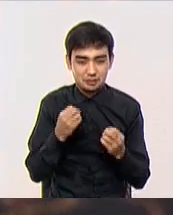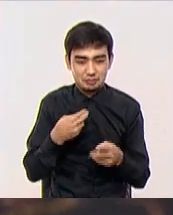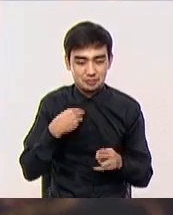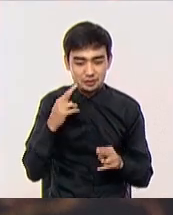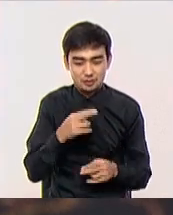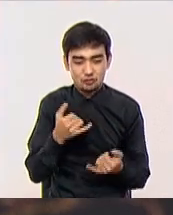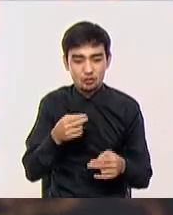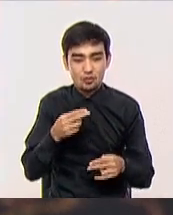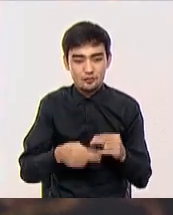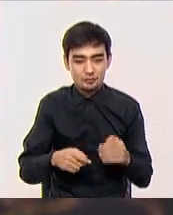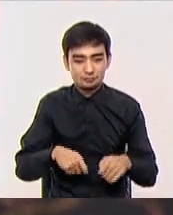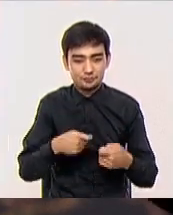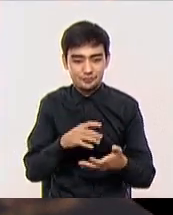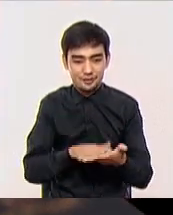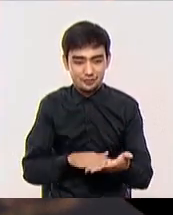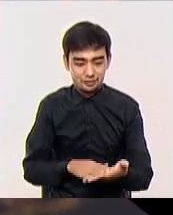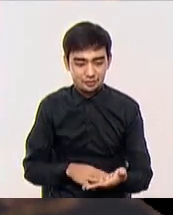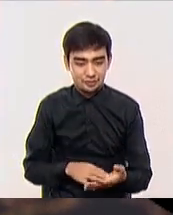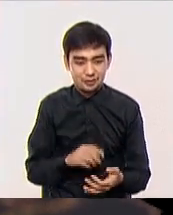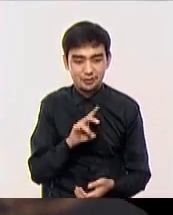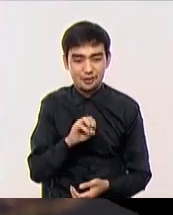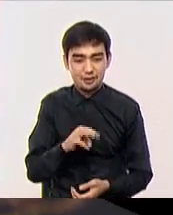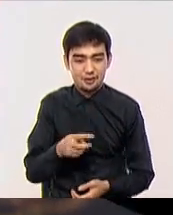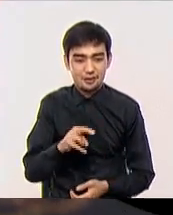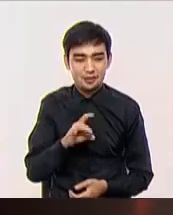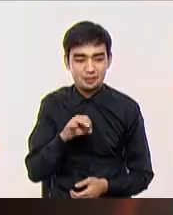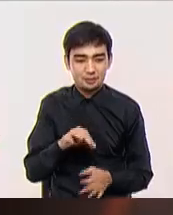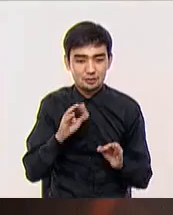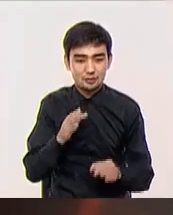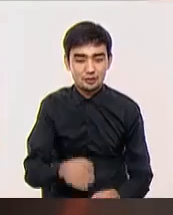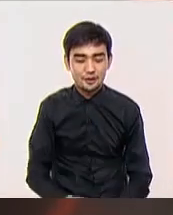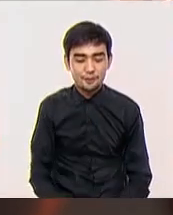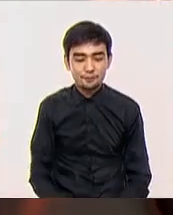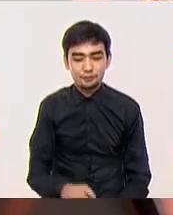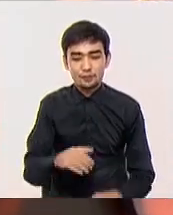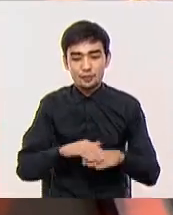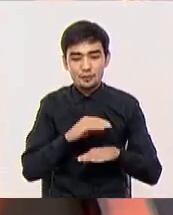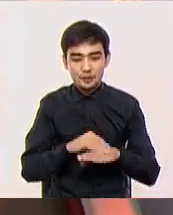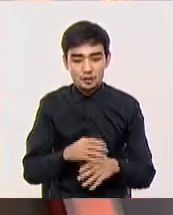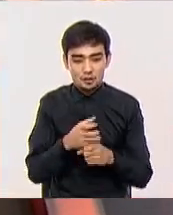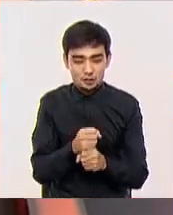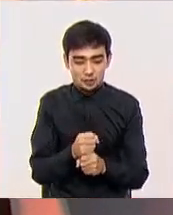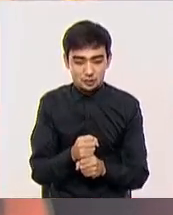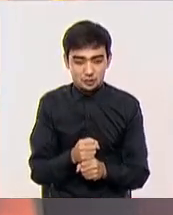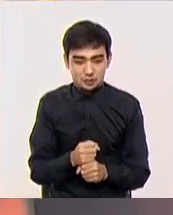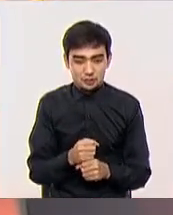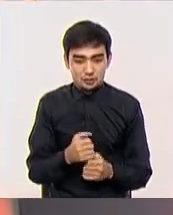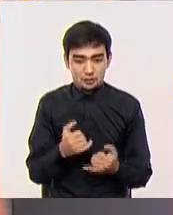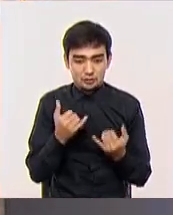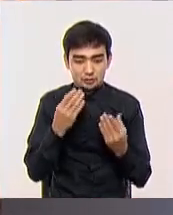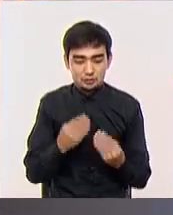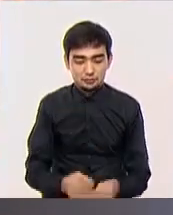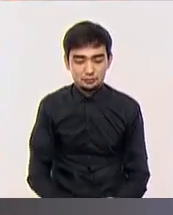Бүгінгі айтпағым осы, эфир тізгінін әріптесім Наталья Райымға беремін. Рахмет, Ирина. Добрый вечер. Коротко о событиях уходящего